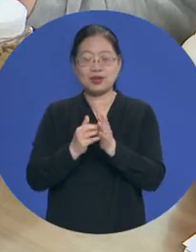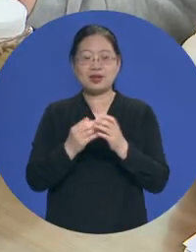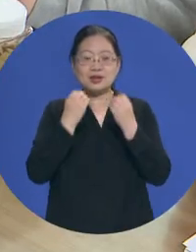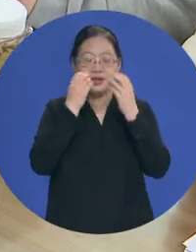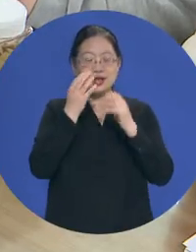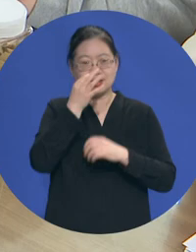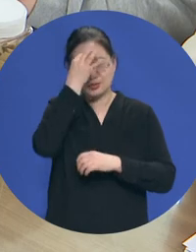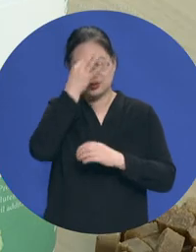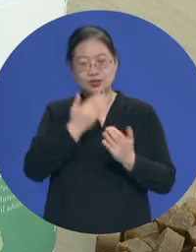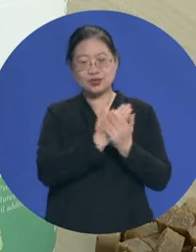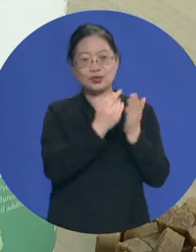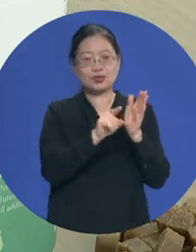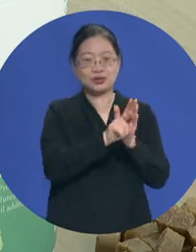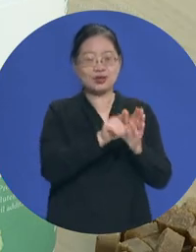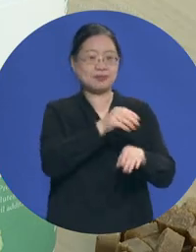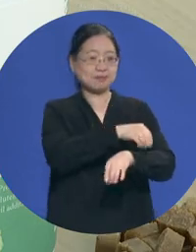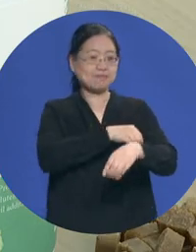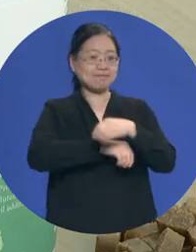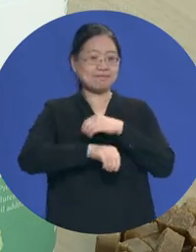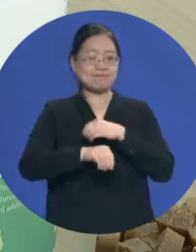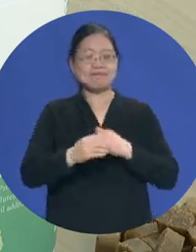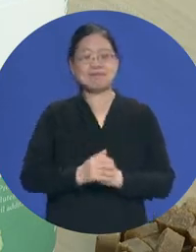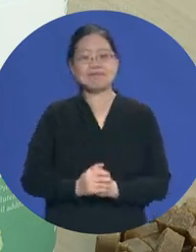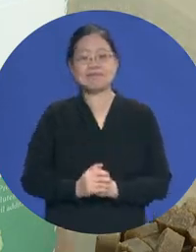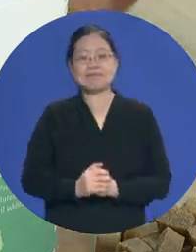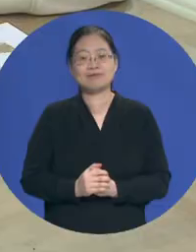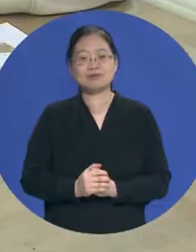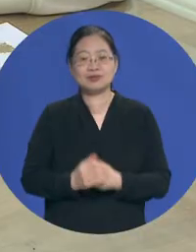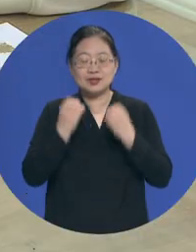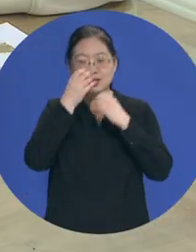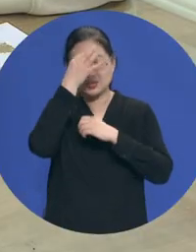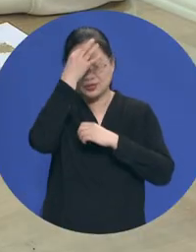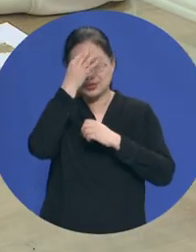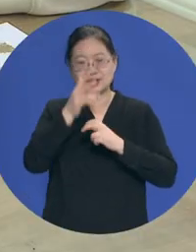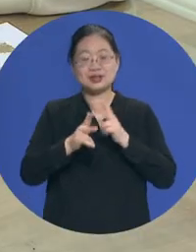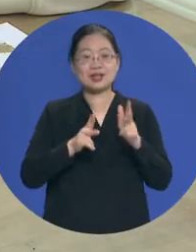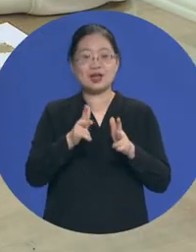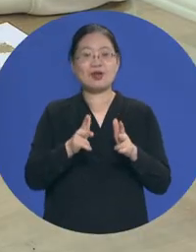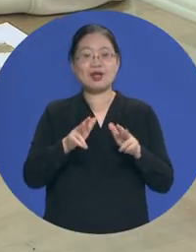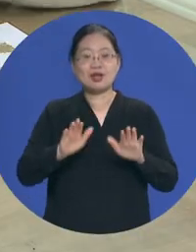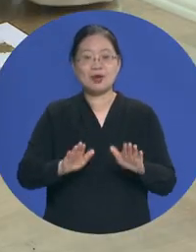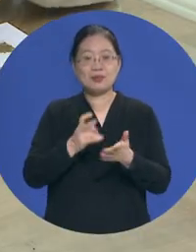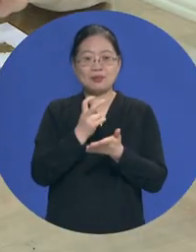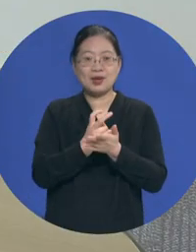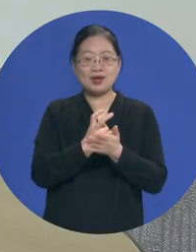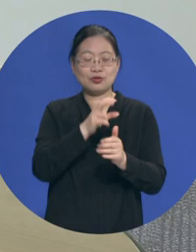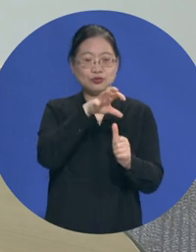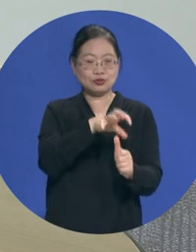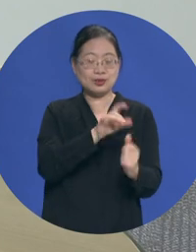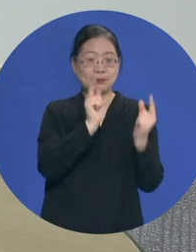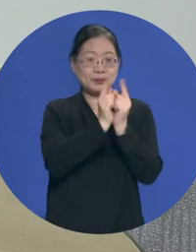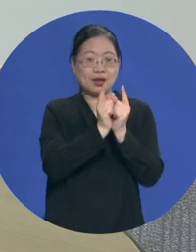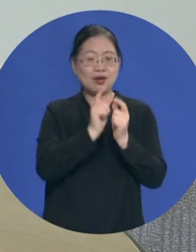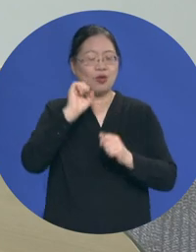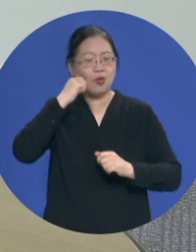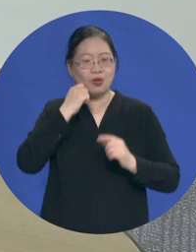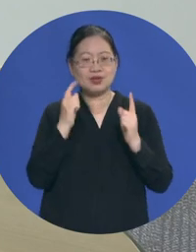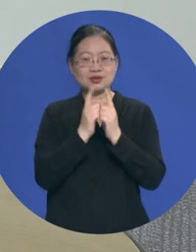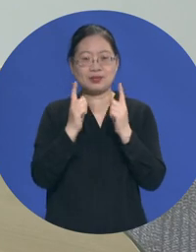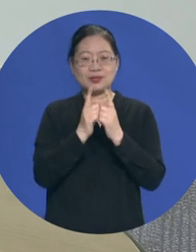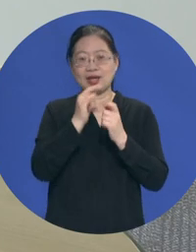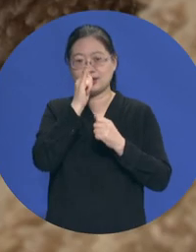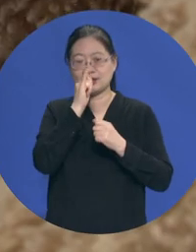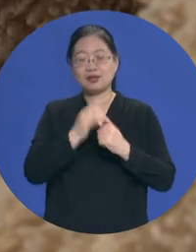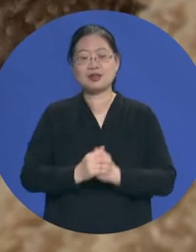신기술 성장을 위해서도 팔을 걷어붙였습니다 신기술이나 사업들은 현행법이 규제에 부딪히며 어려움을 겪는